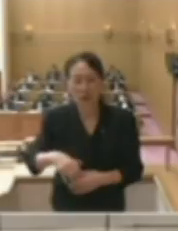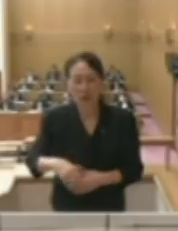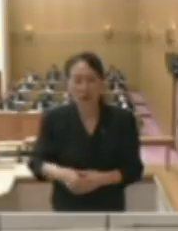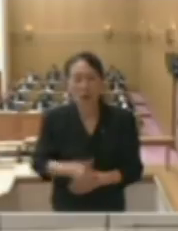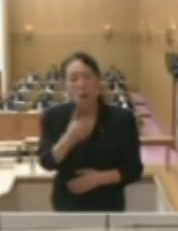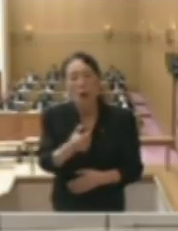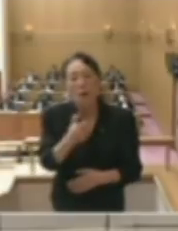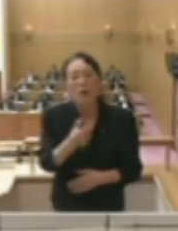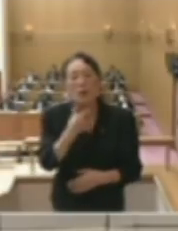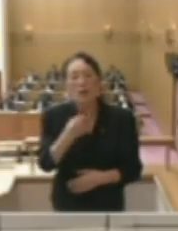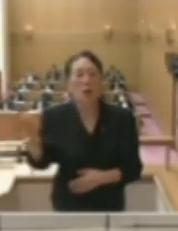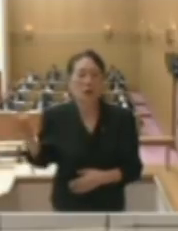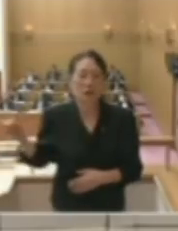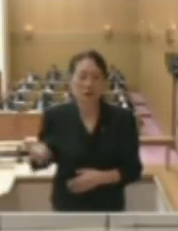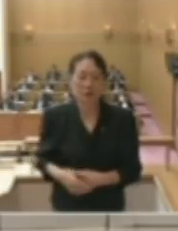ました。